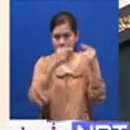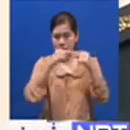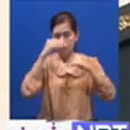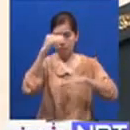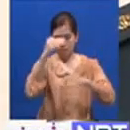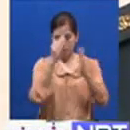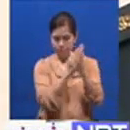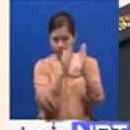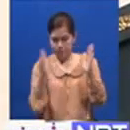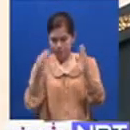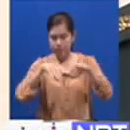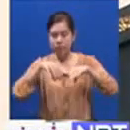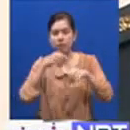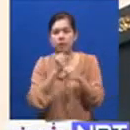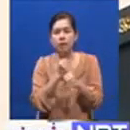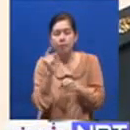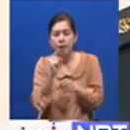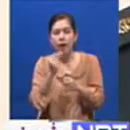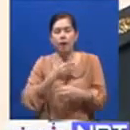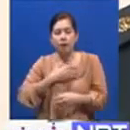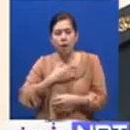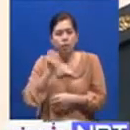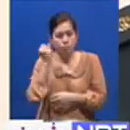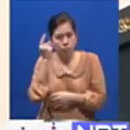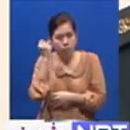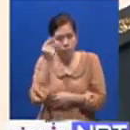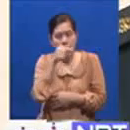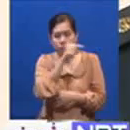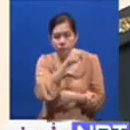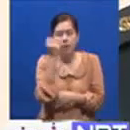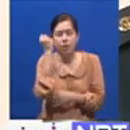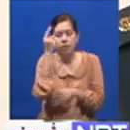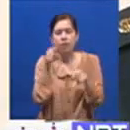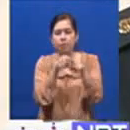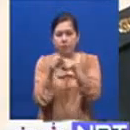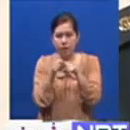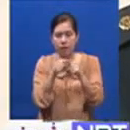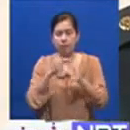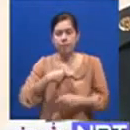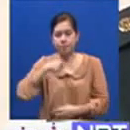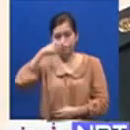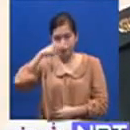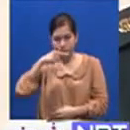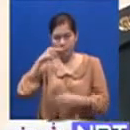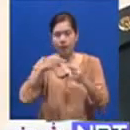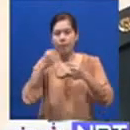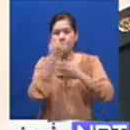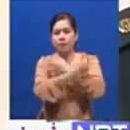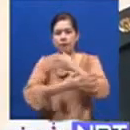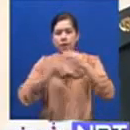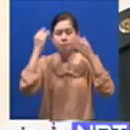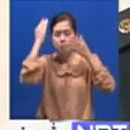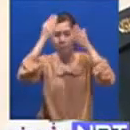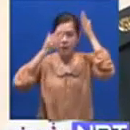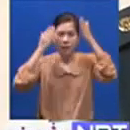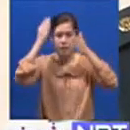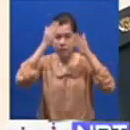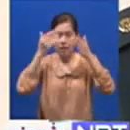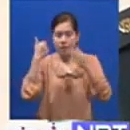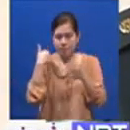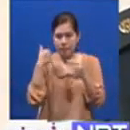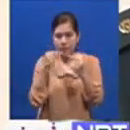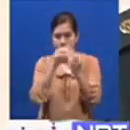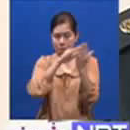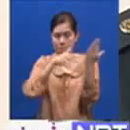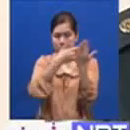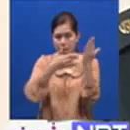ไรนะครับจะต้องเข้าใจกันทั้งสองฝ่ายแล้วก็เพื่อทางฝ่ายมาเลเซียก็จะได้นำสิ่งต่างๆเหล่านี้ไป